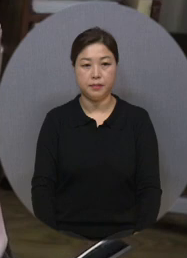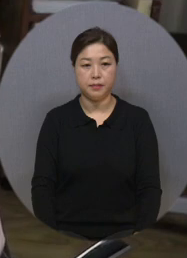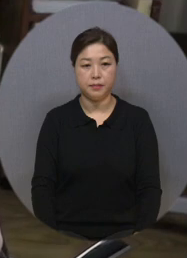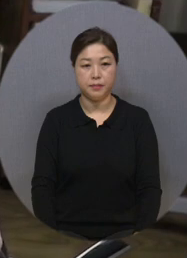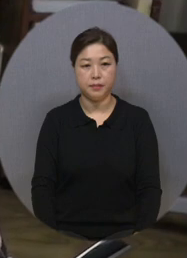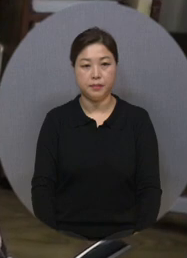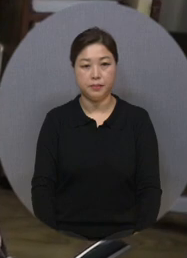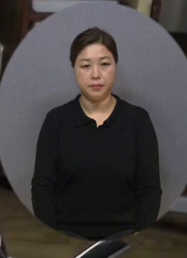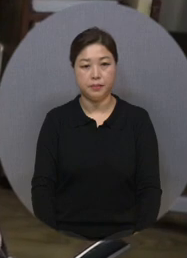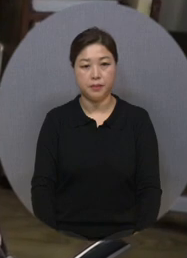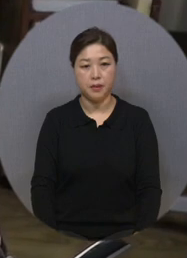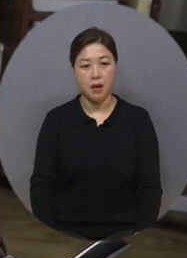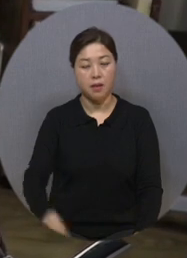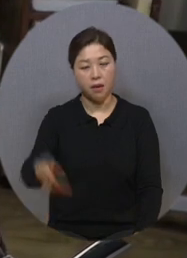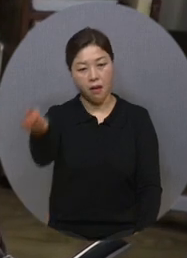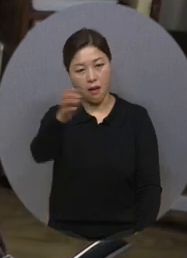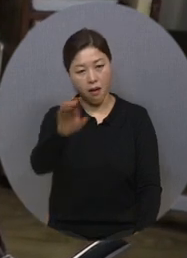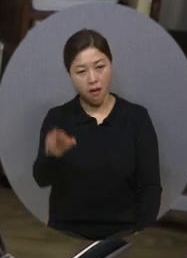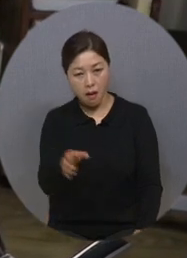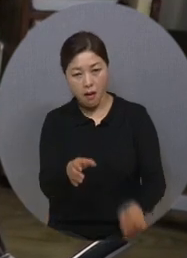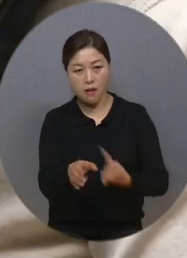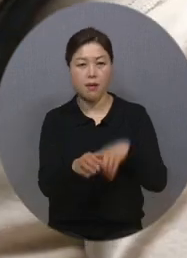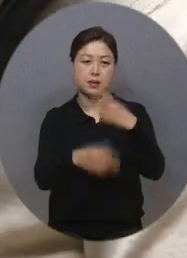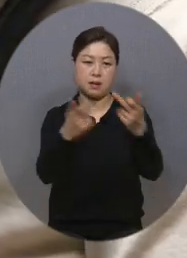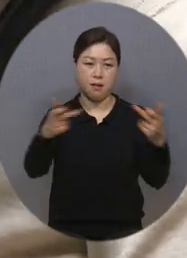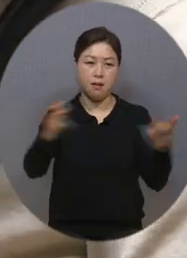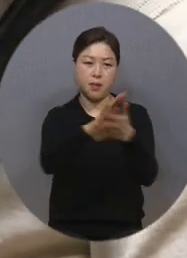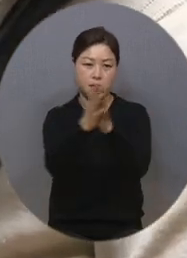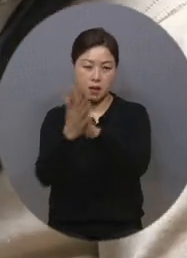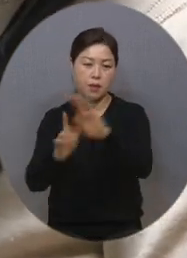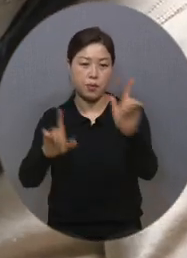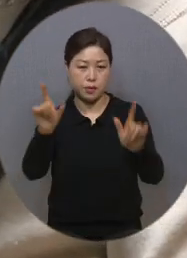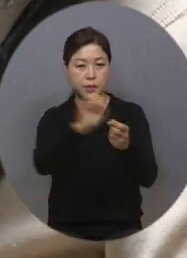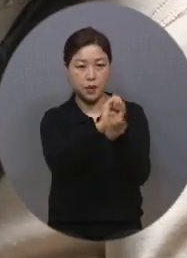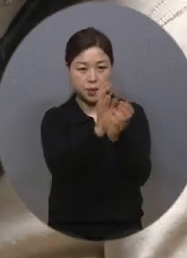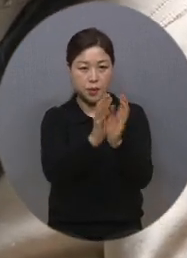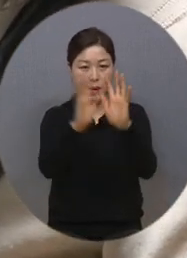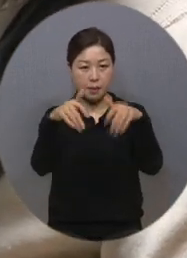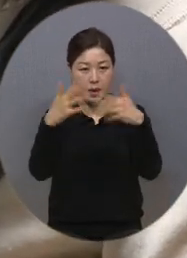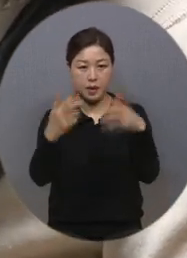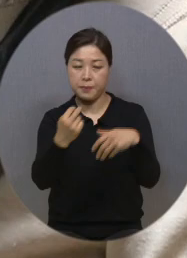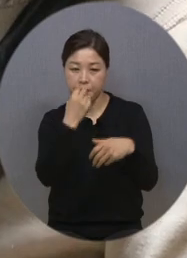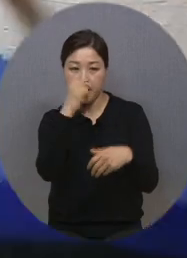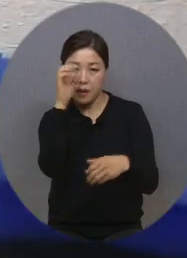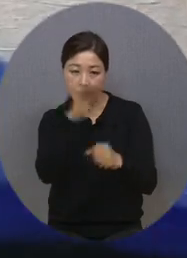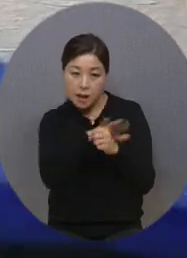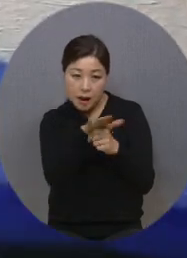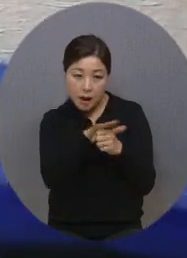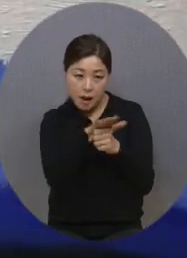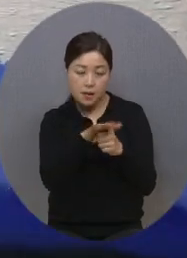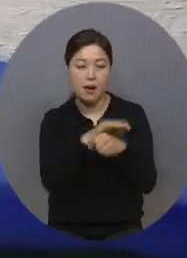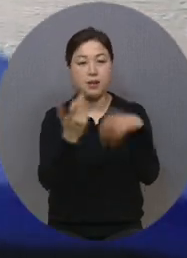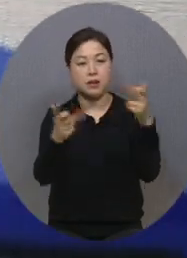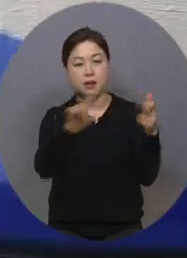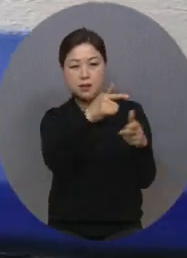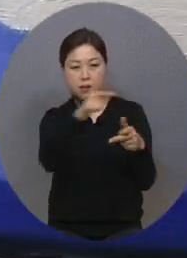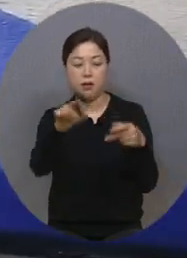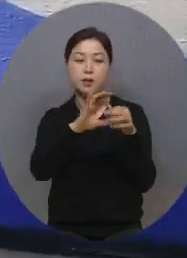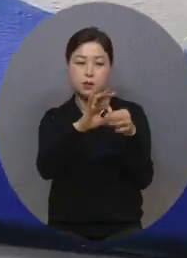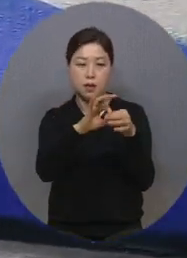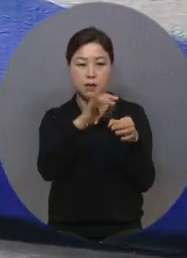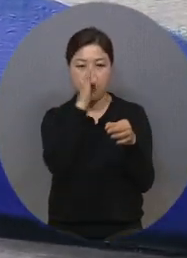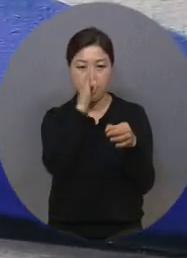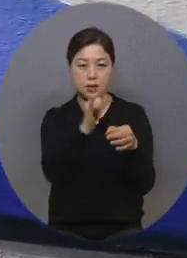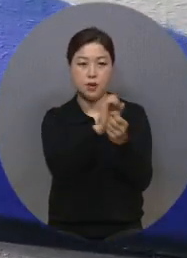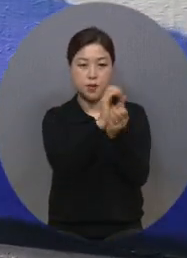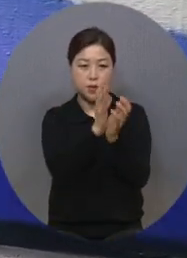작가는 경이롭게 변화하는 자연의 모든 것, 꽃, 바람, 향기를 사랑해서 자연을 소재로 한 꽃과